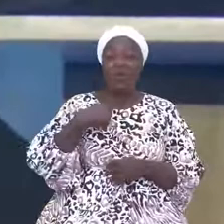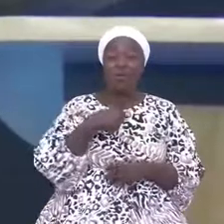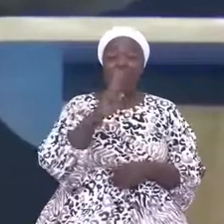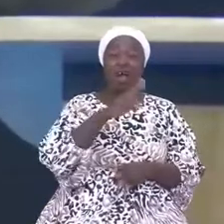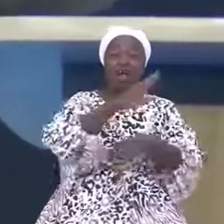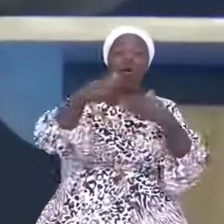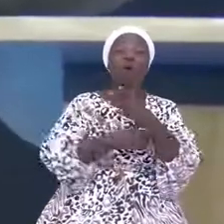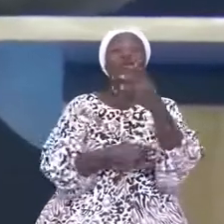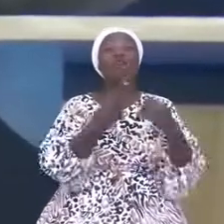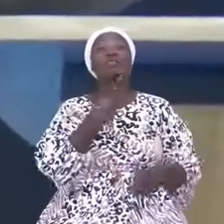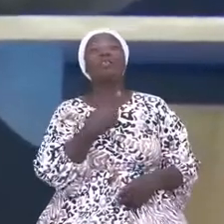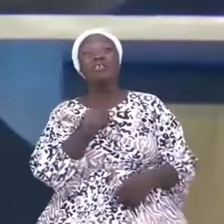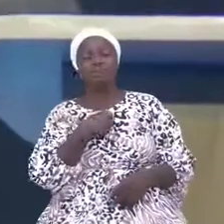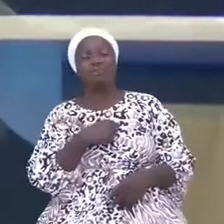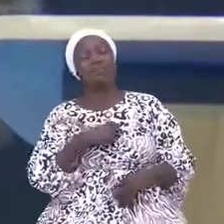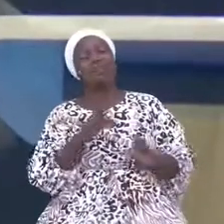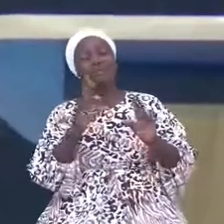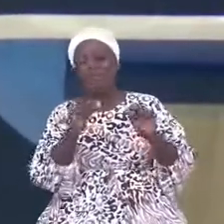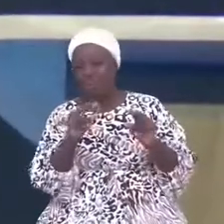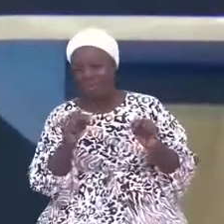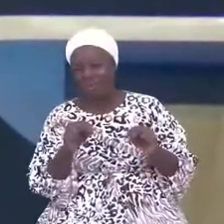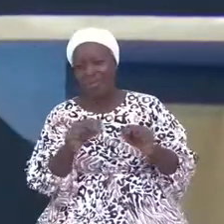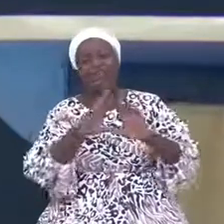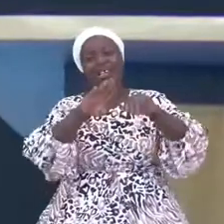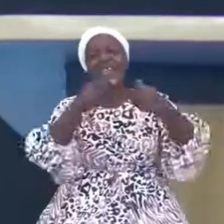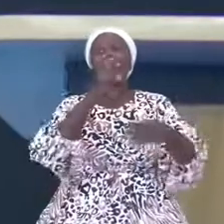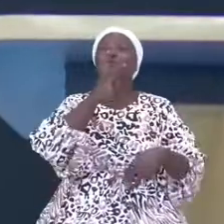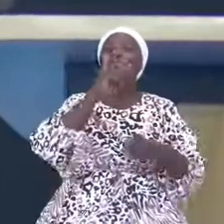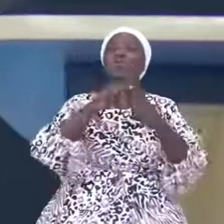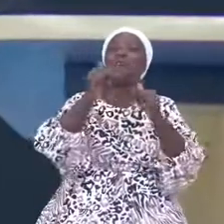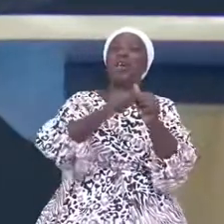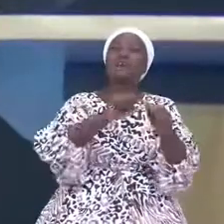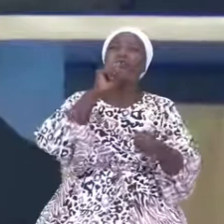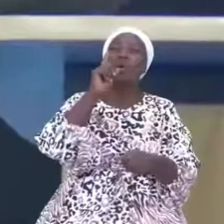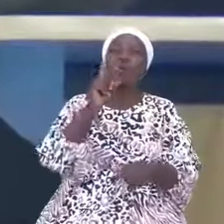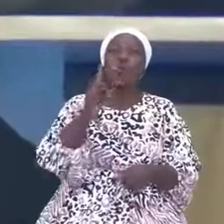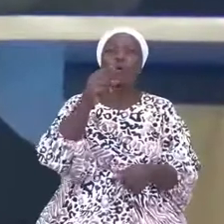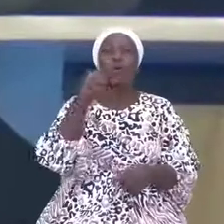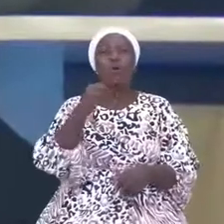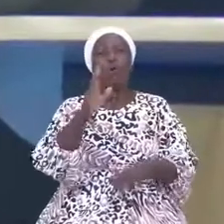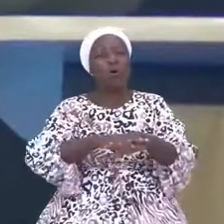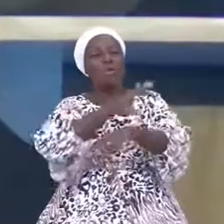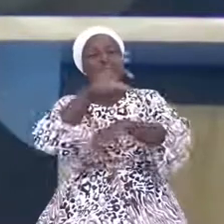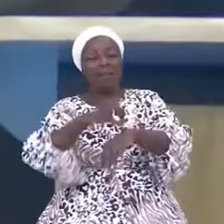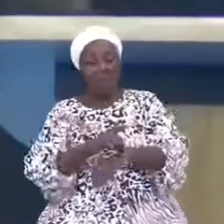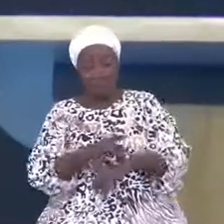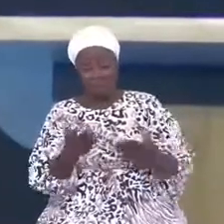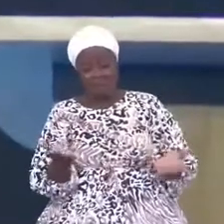encore commencé la prière. Nous avons tous soif. donne de l'eau à tout